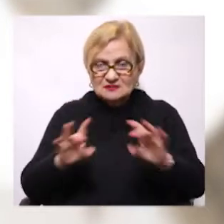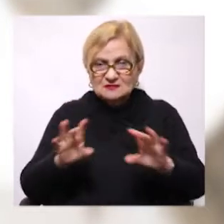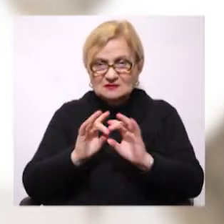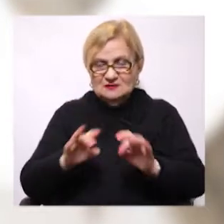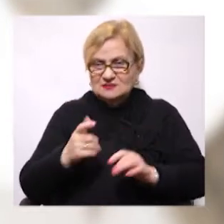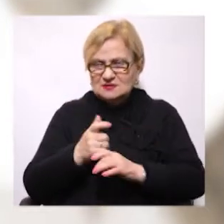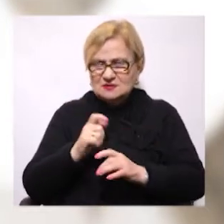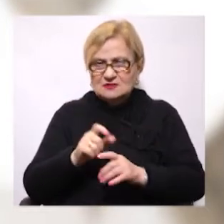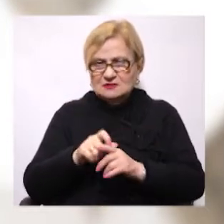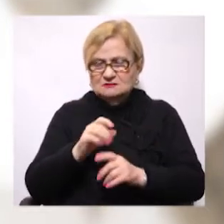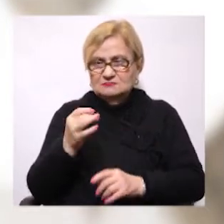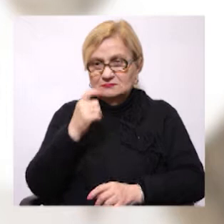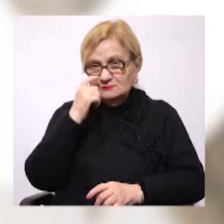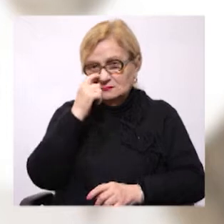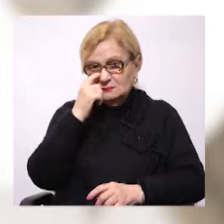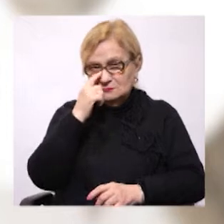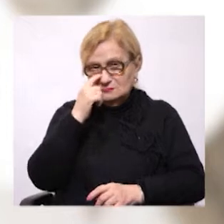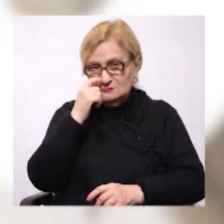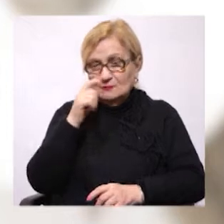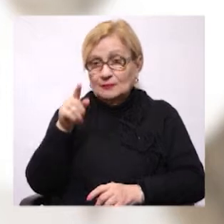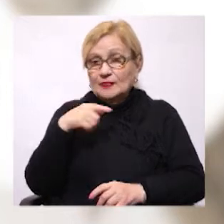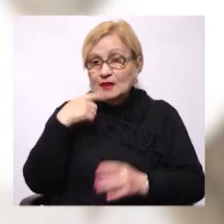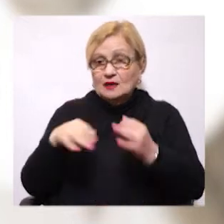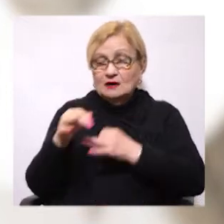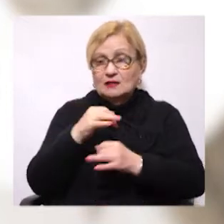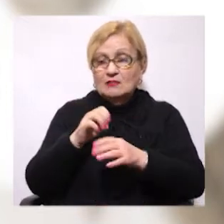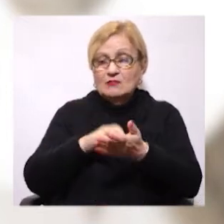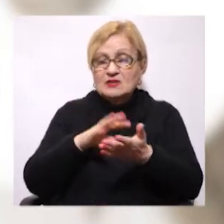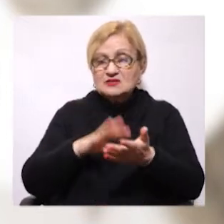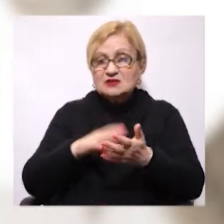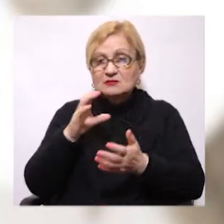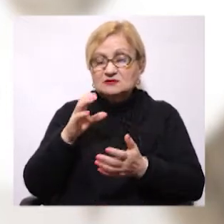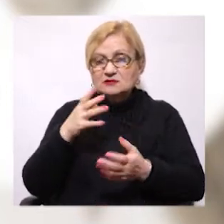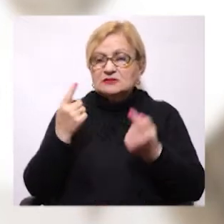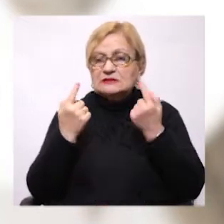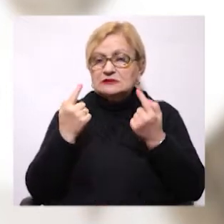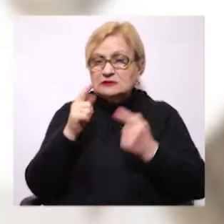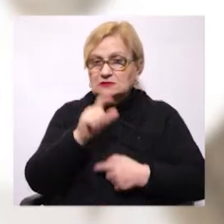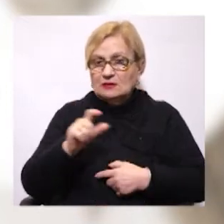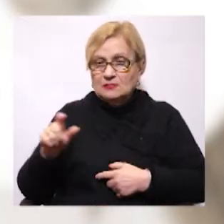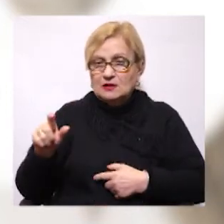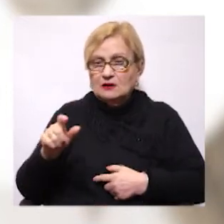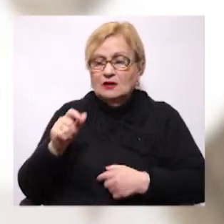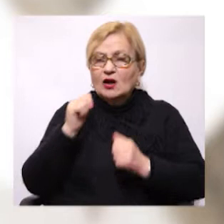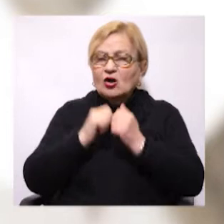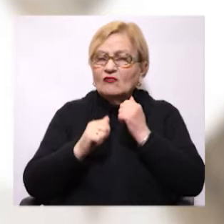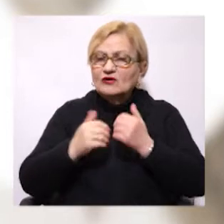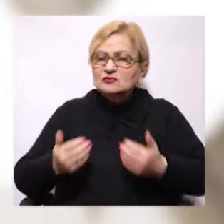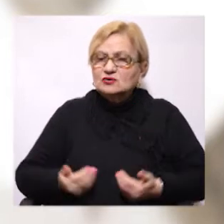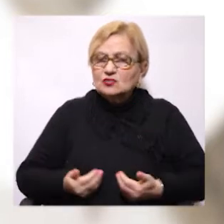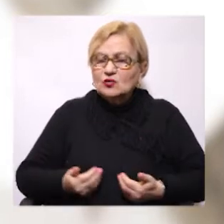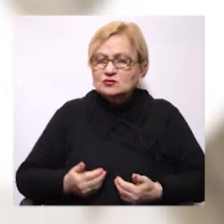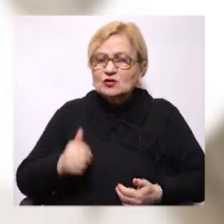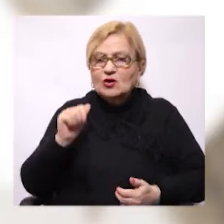წლები. აკა საუბრობს მე-19 საუკუნის დიდ ქართველებზე, აღწერს მათ ყოველდღიურ ცხოვრებას, აი